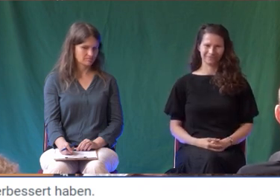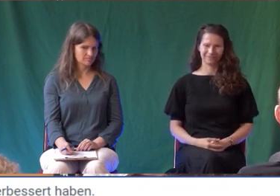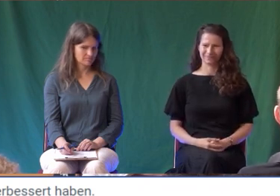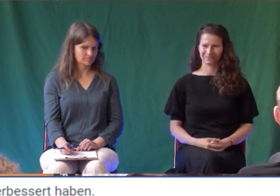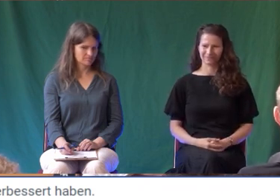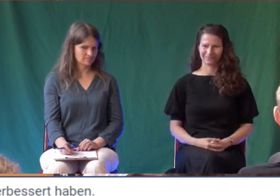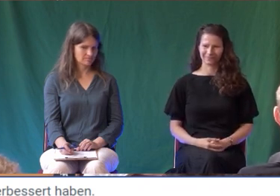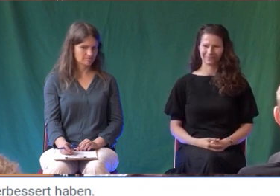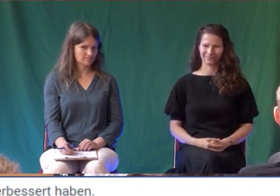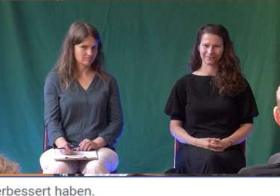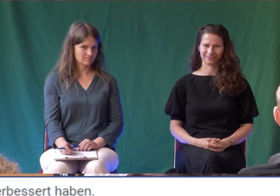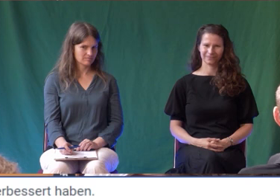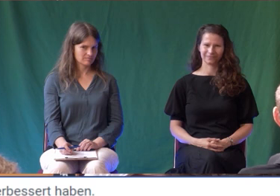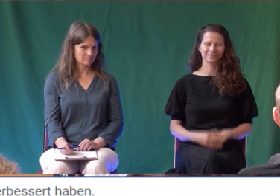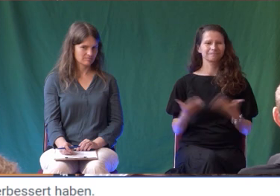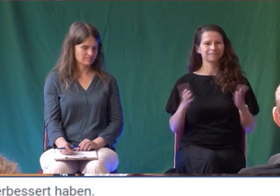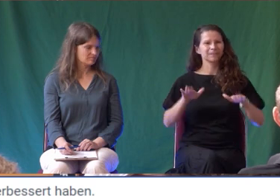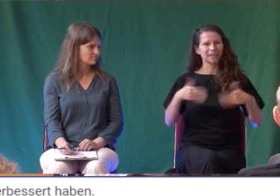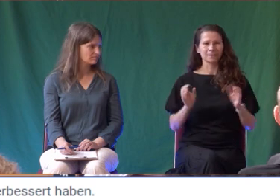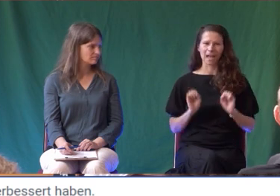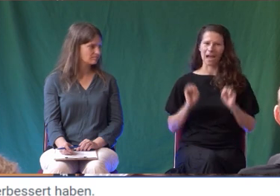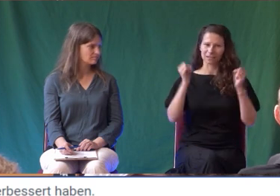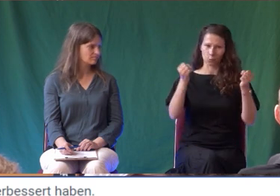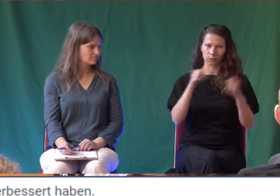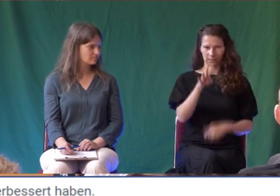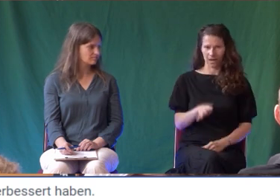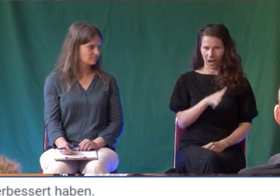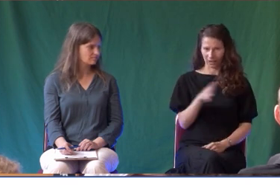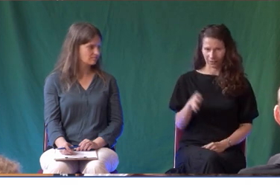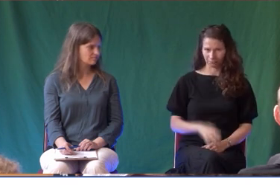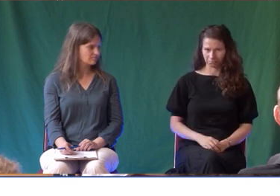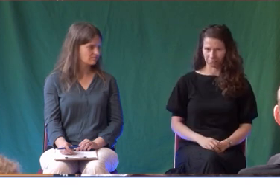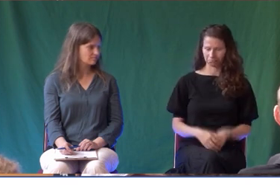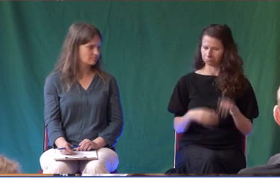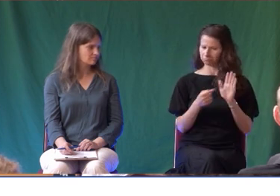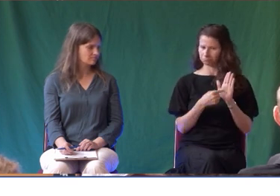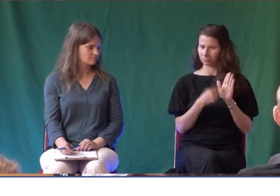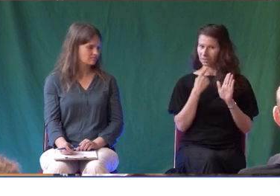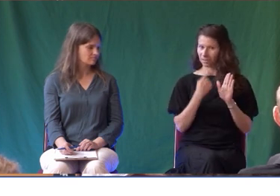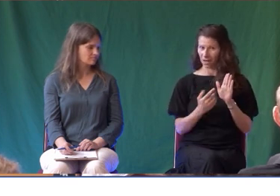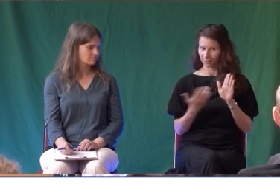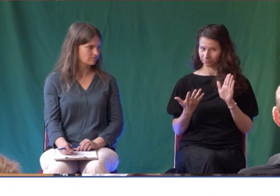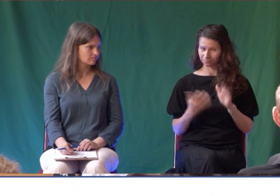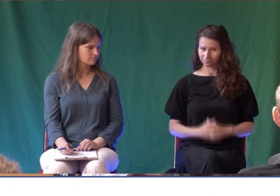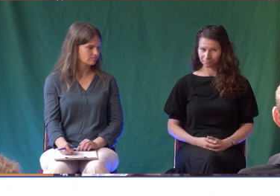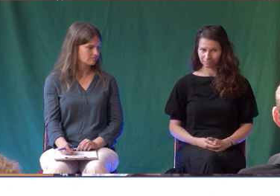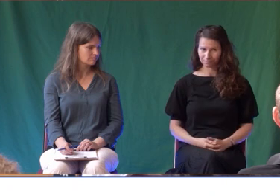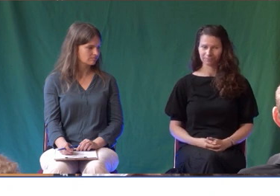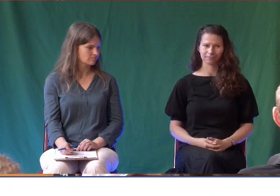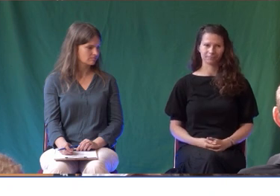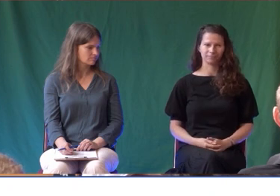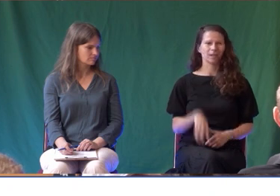es gibt den Aktionsplan in dem Aktionsplan steht wie sollen